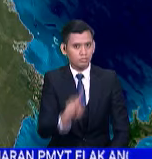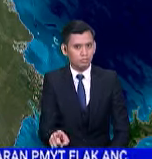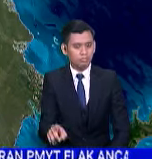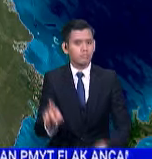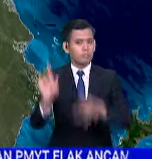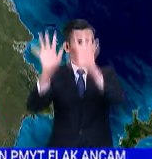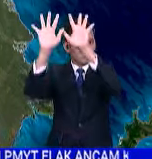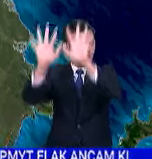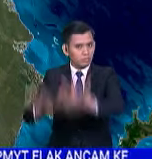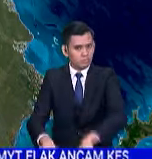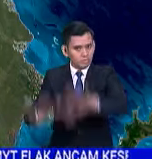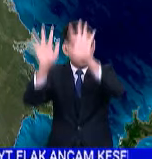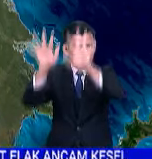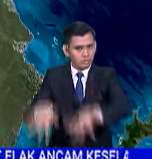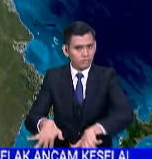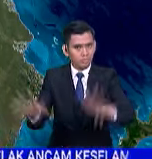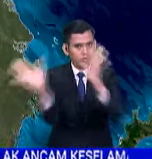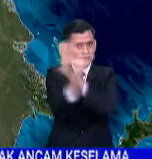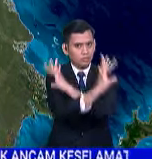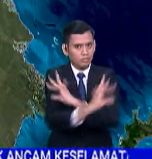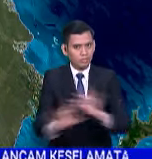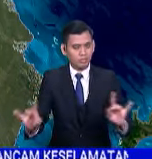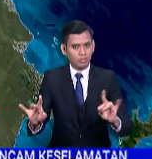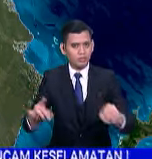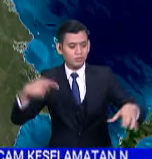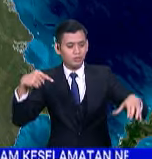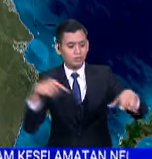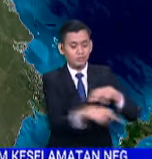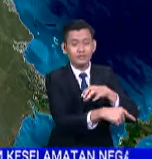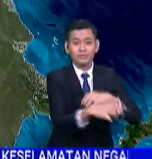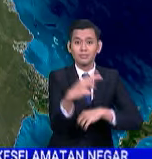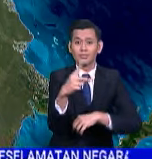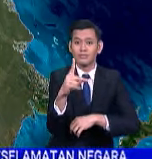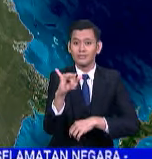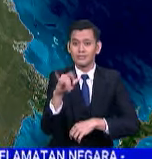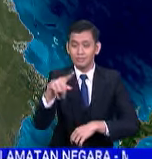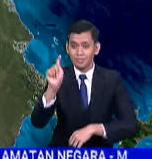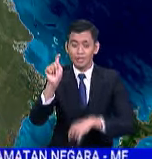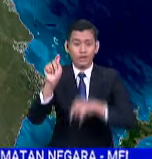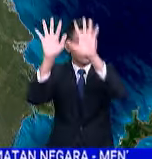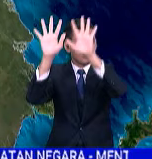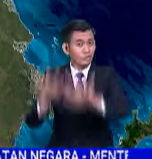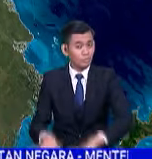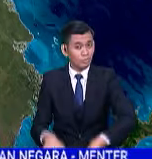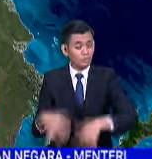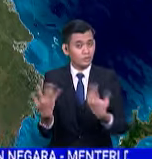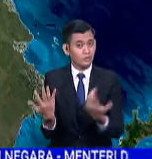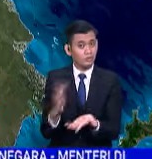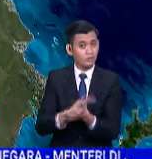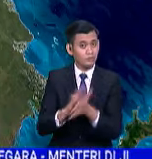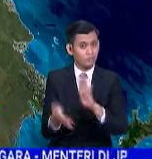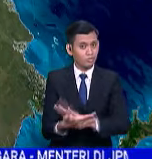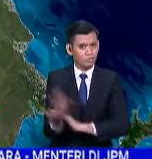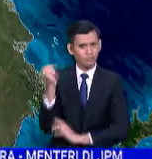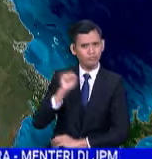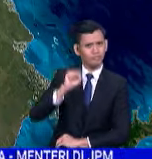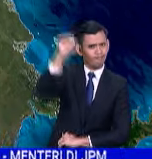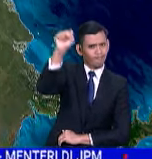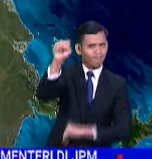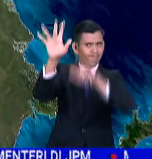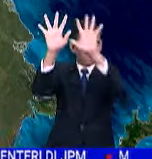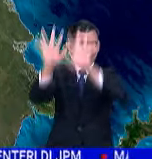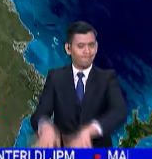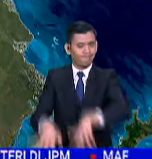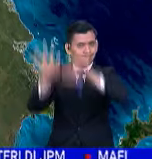di Negeri Sarawak khususnya di sekitar pedalaman Kapit, manakala keadaan hujan lebih mendominasi di Negeri Sabah dengan hujan